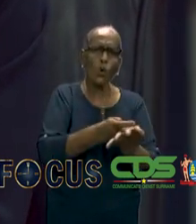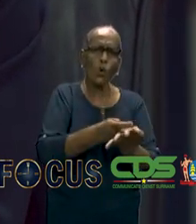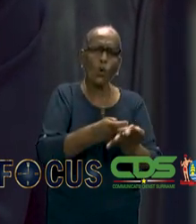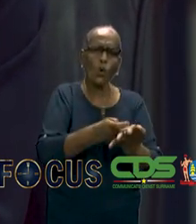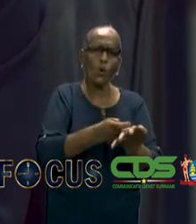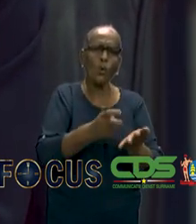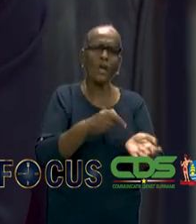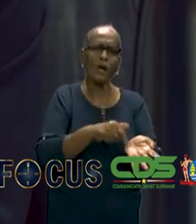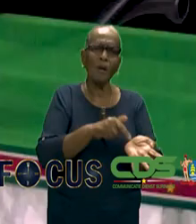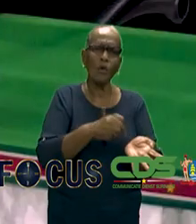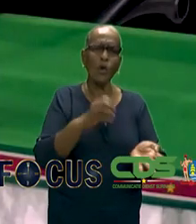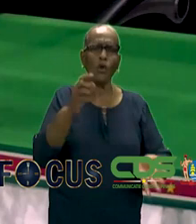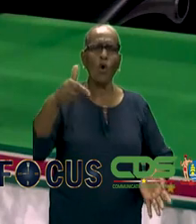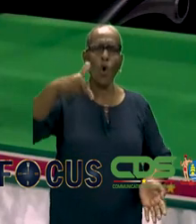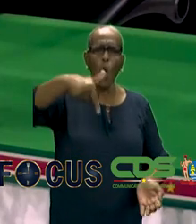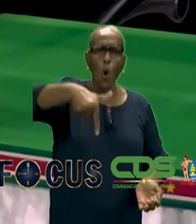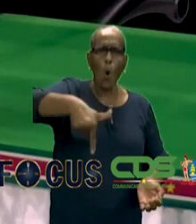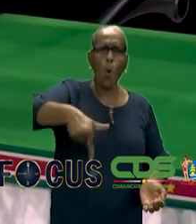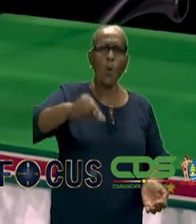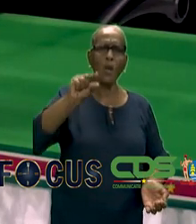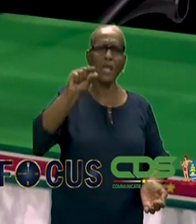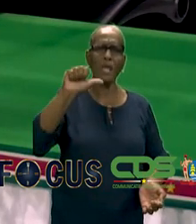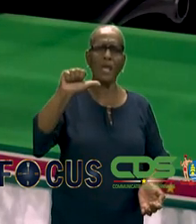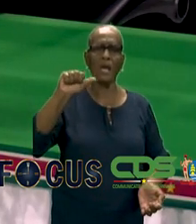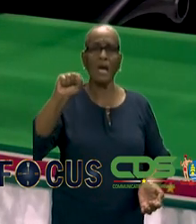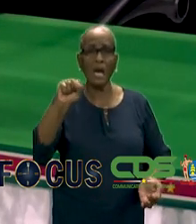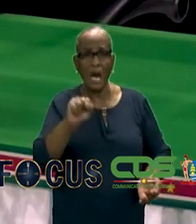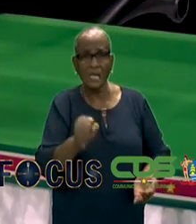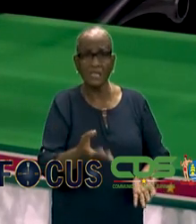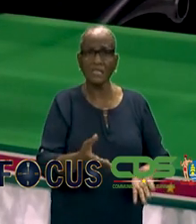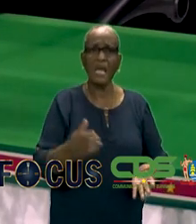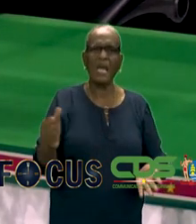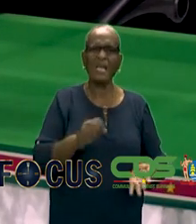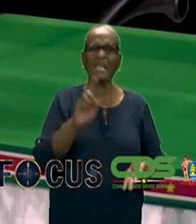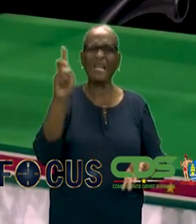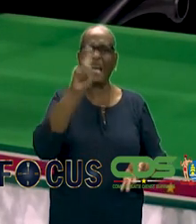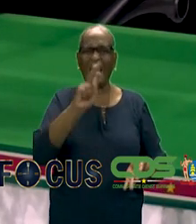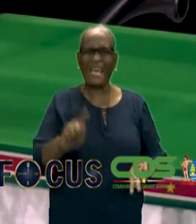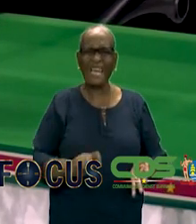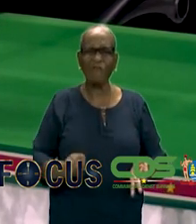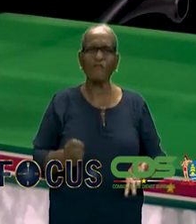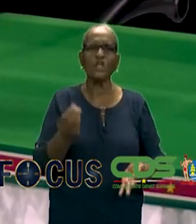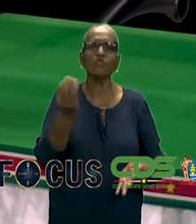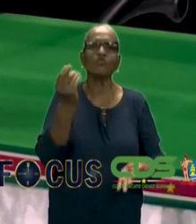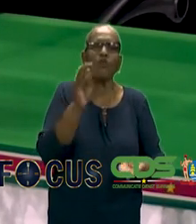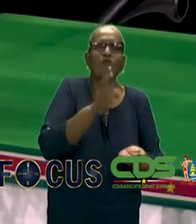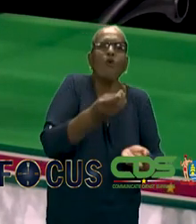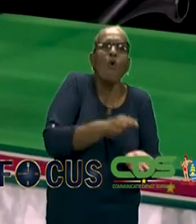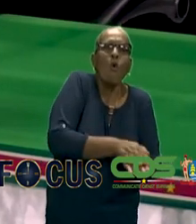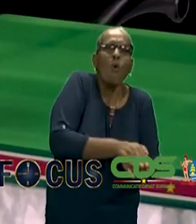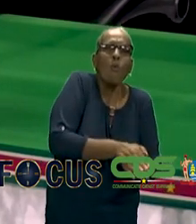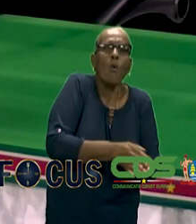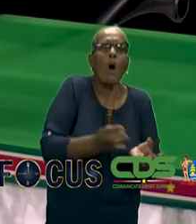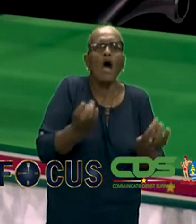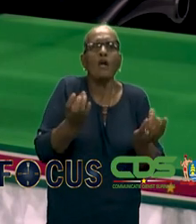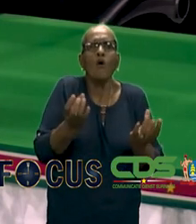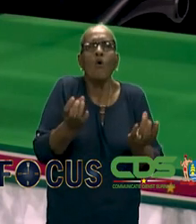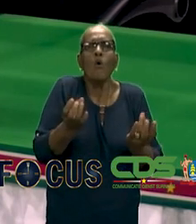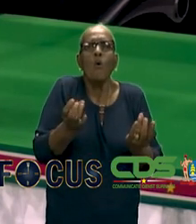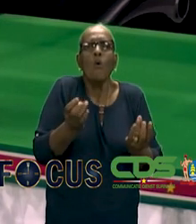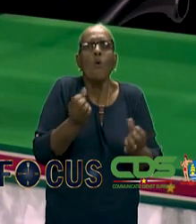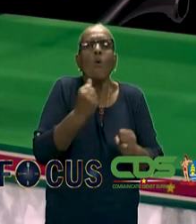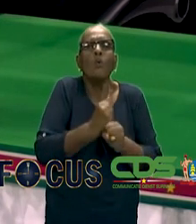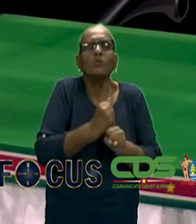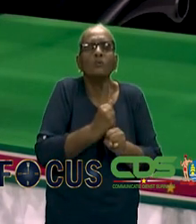toekomstige olie- en gassector en ook de verantwoorde opslag van toxische stoffen, dus giftige stoffen. Er is een presentatie geweest op het gebied